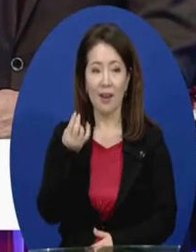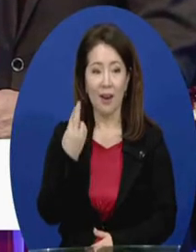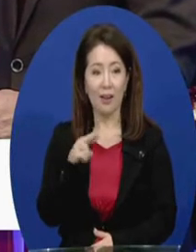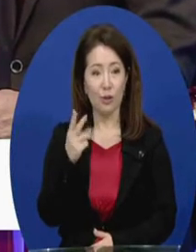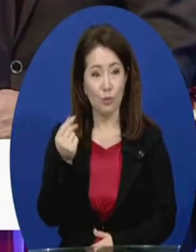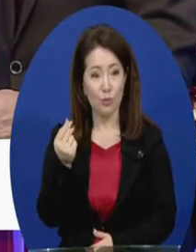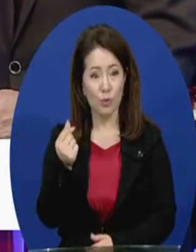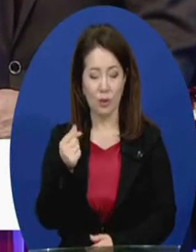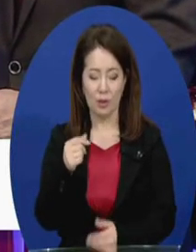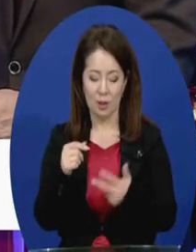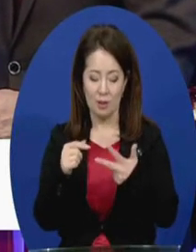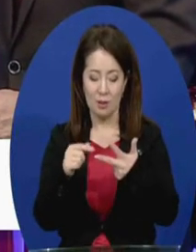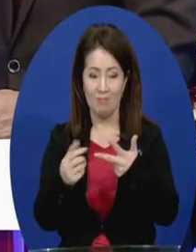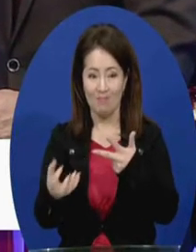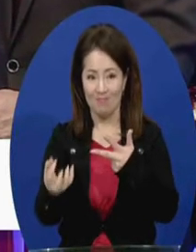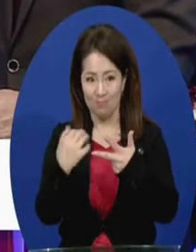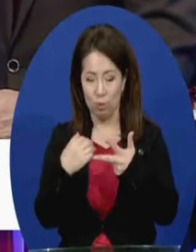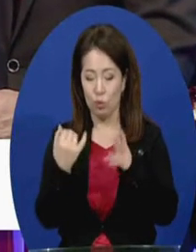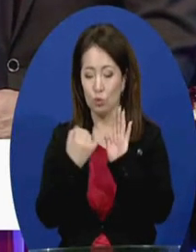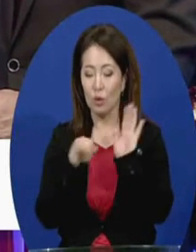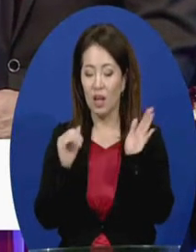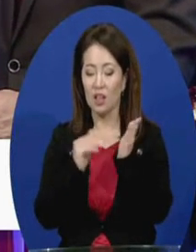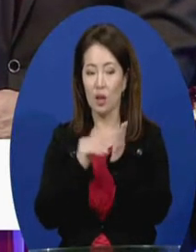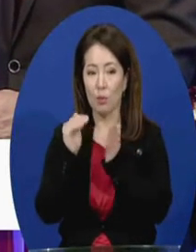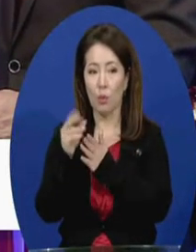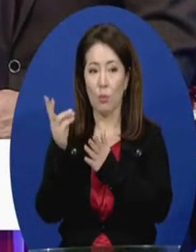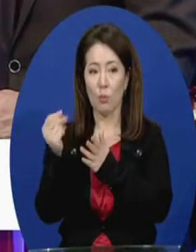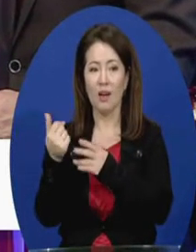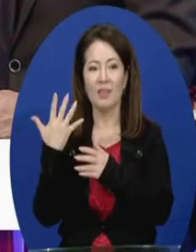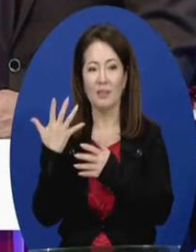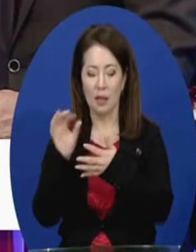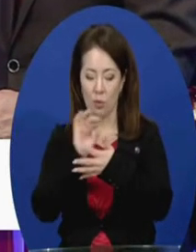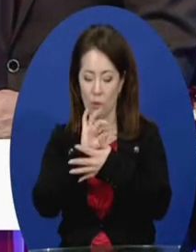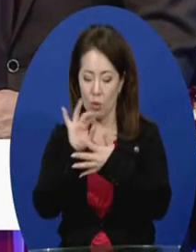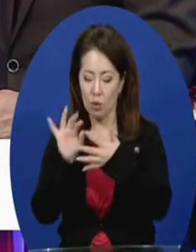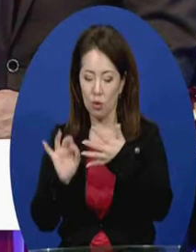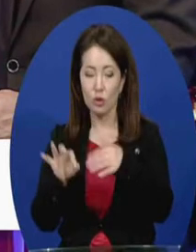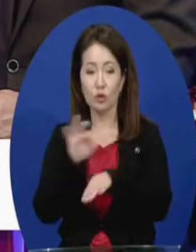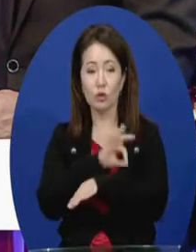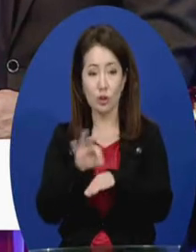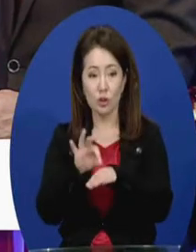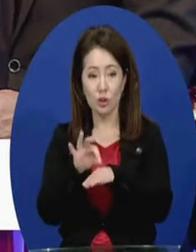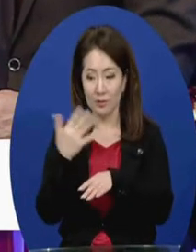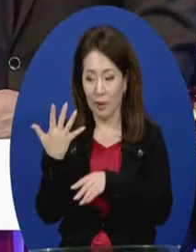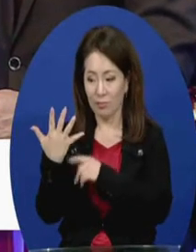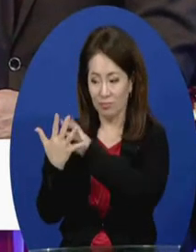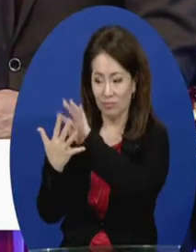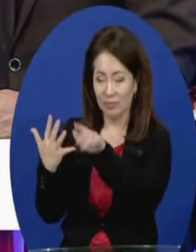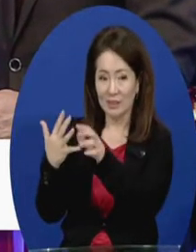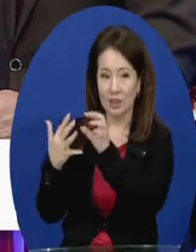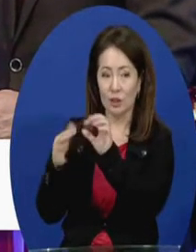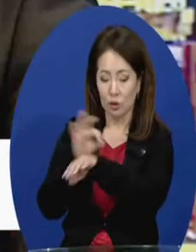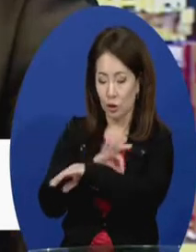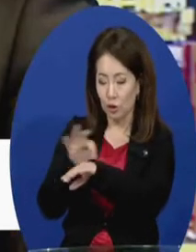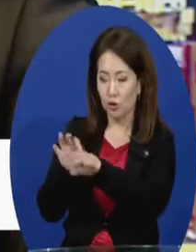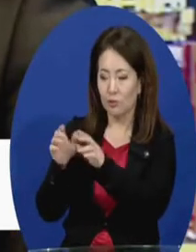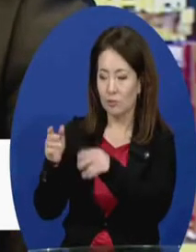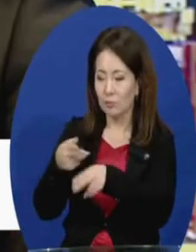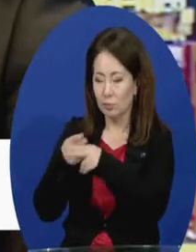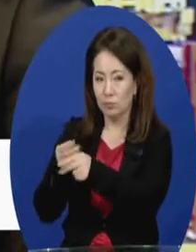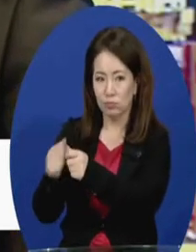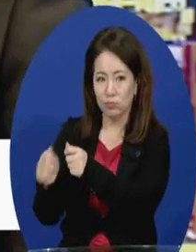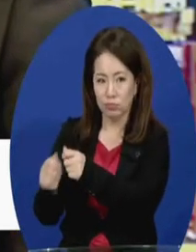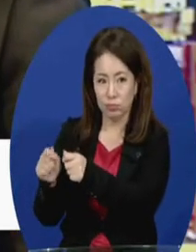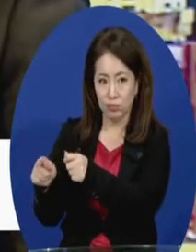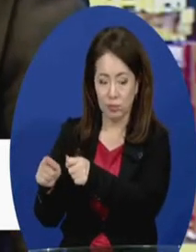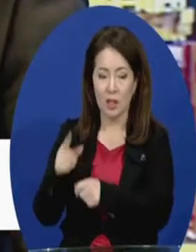найд болон эхний транжир орж ирсэн 600 тэрбум төгрөгийг бол бид 5 төрлийн төсөлд санхүүжүүлэхээр шийдвэрлээд байгаа. За эхнийх нь бол усан